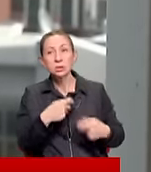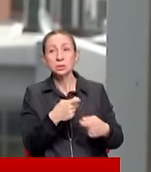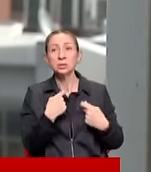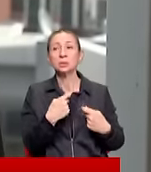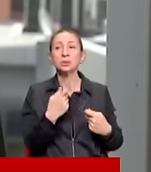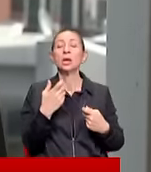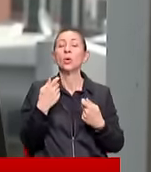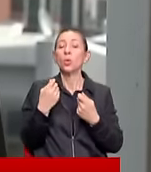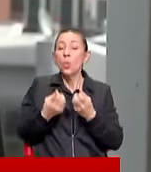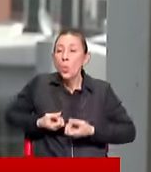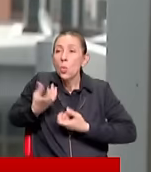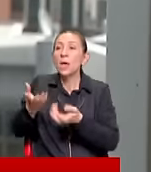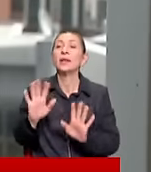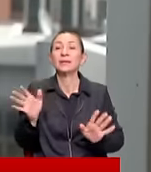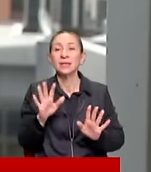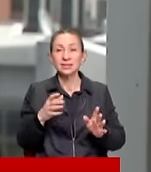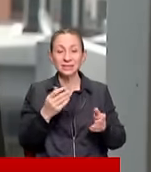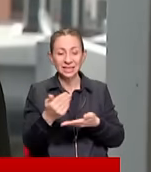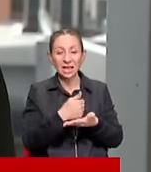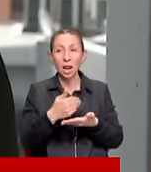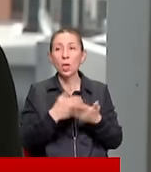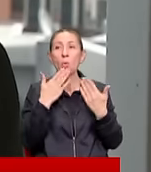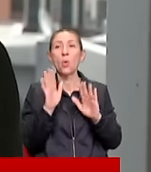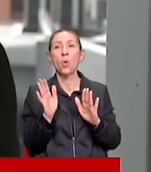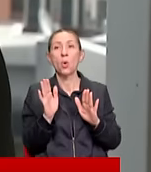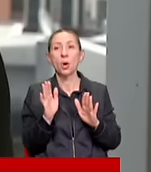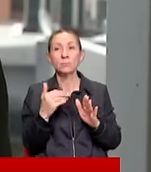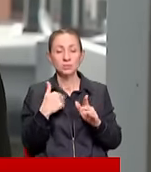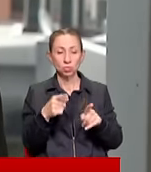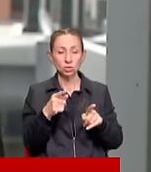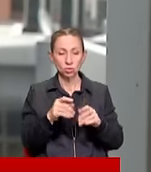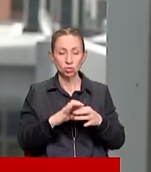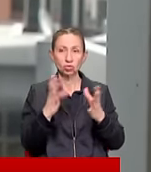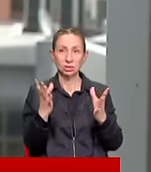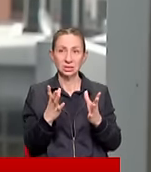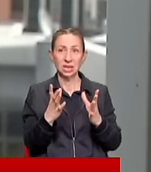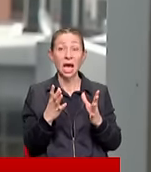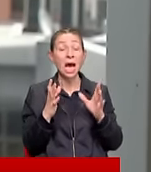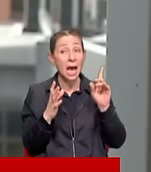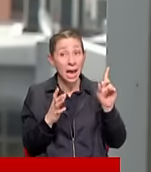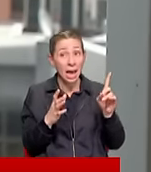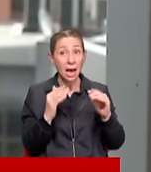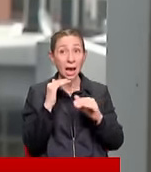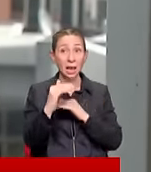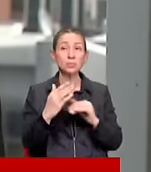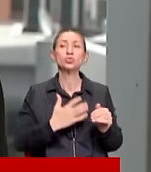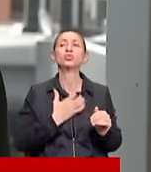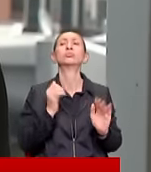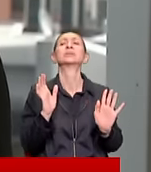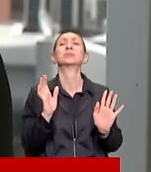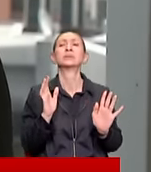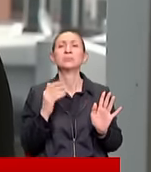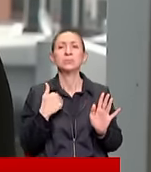Üreten bir tarafı yok. Gelir getiren bir tarafı yok. Biz bunlara el atacağız. Ha halkımız üzülmesin.